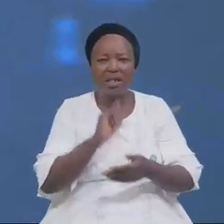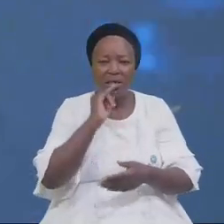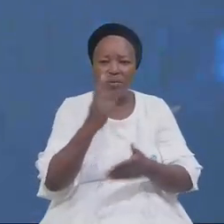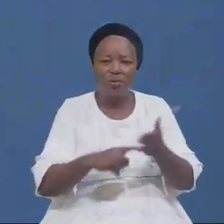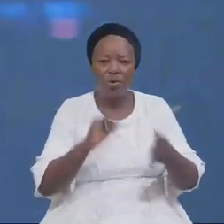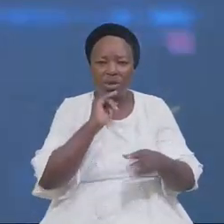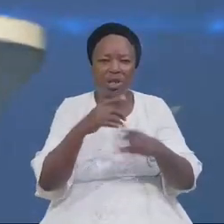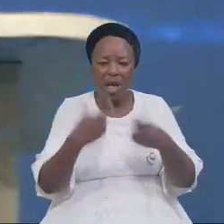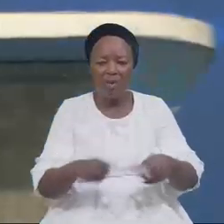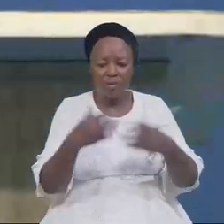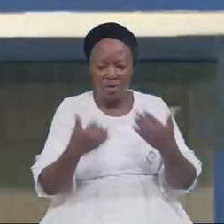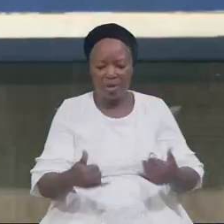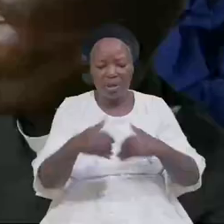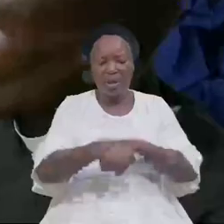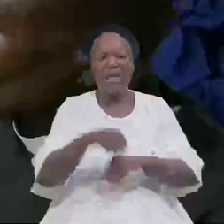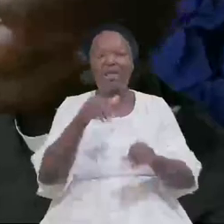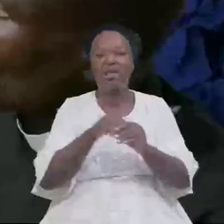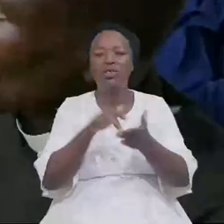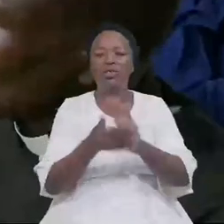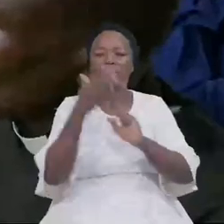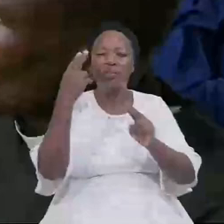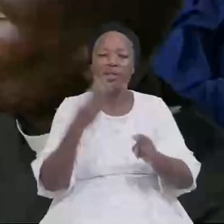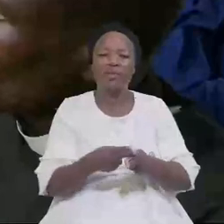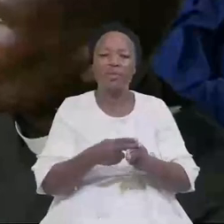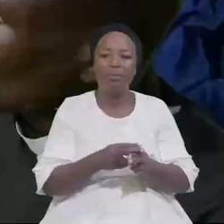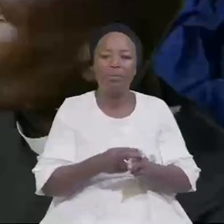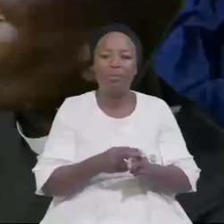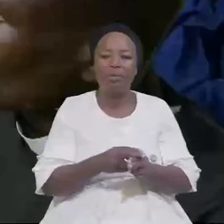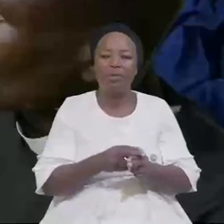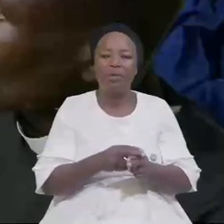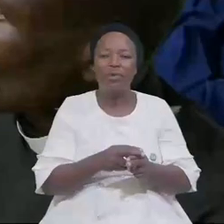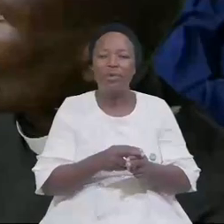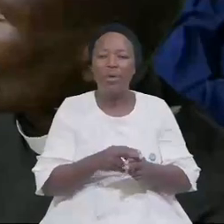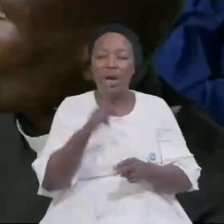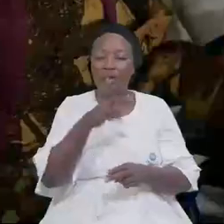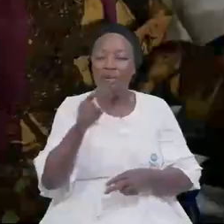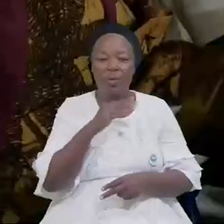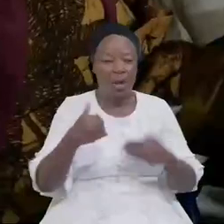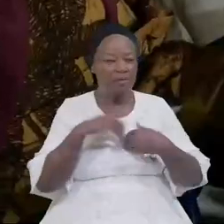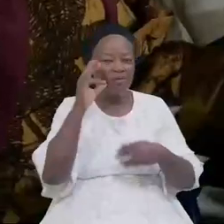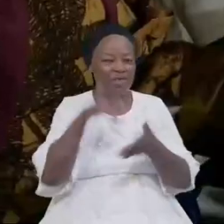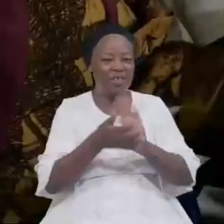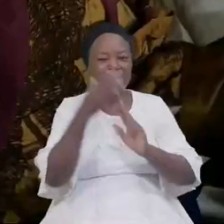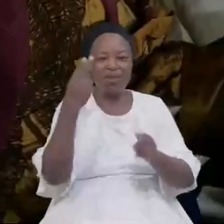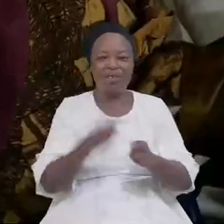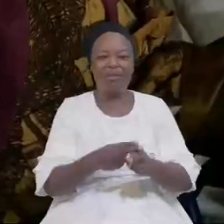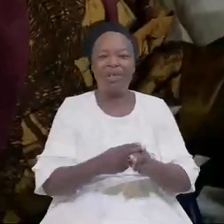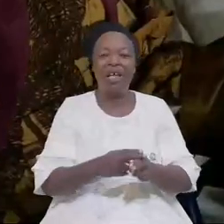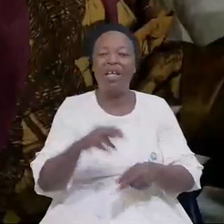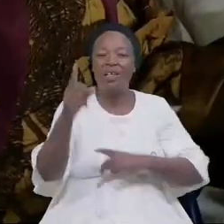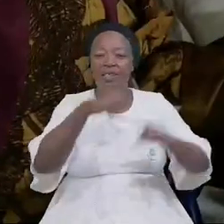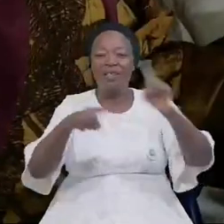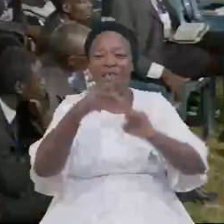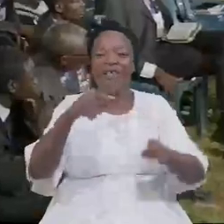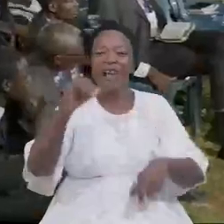aura lieu ce soir au nom de Jésus-Christ. Et vous allez porter des fruits. Je